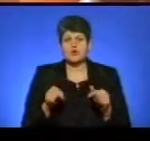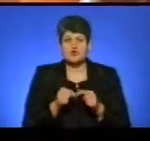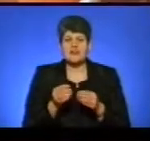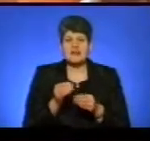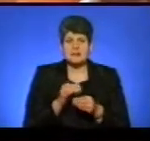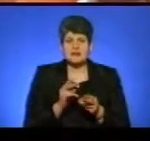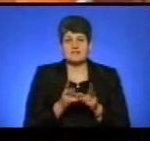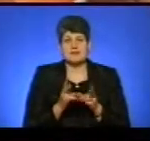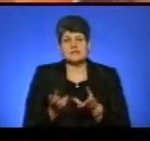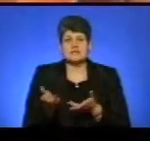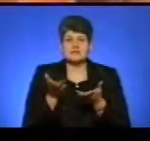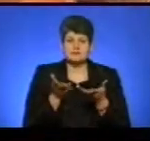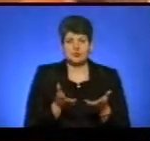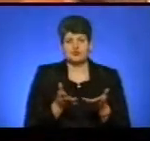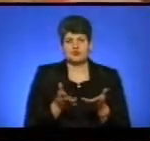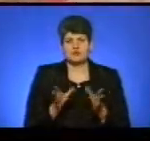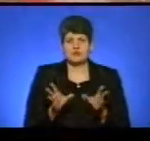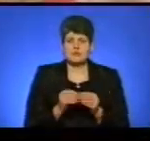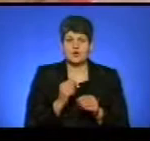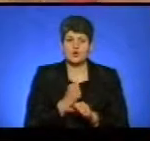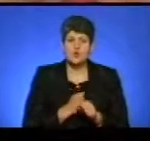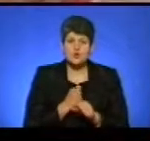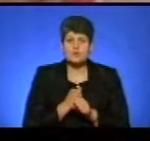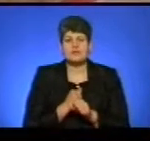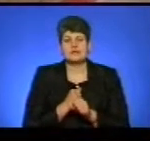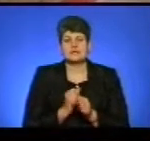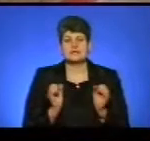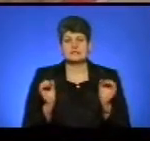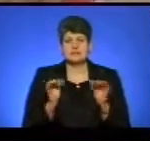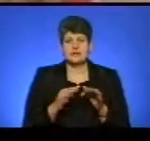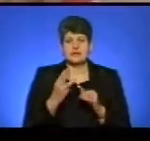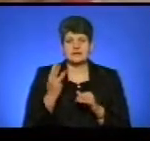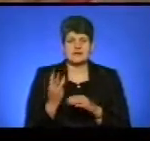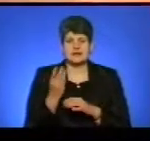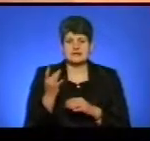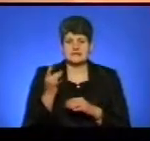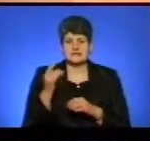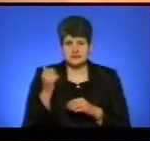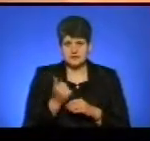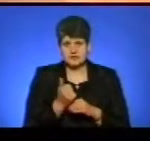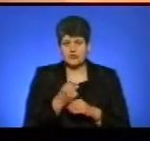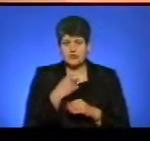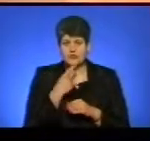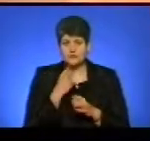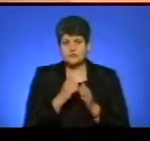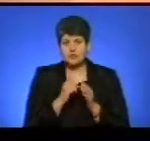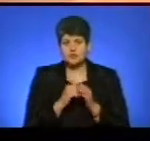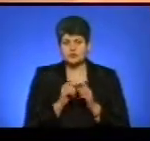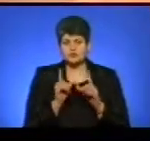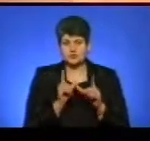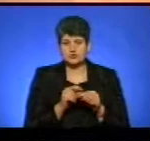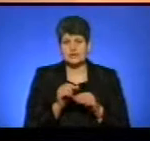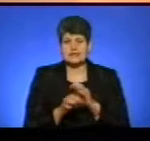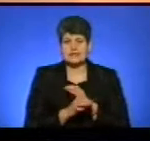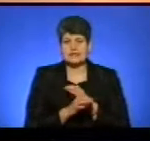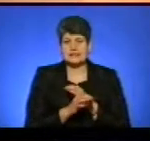ліплення вареників, запрошує волонтерів до спільної роботи. Збираються господині 3 рази на тиждень. Анна Руда каже, перед кожною поїздкою на схід у